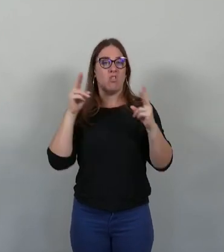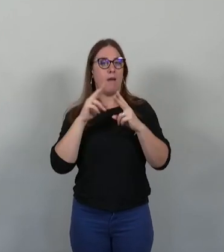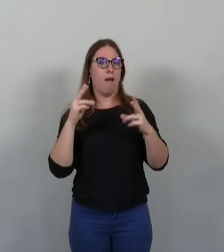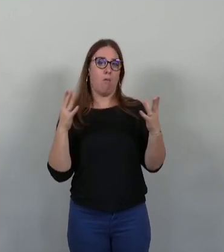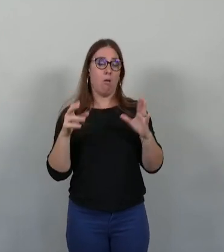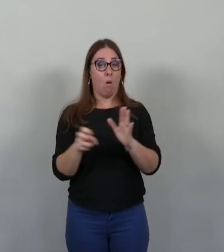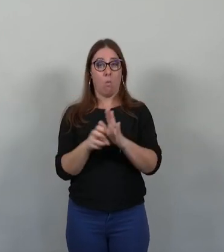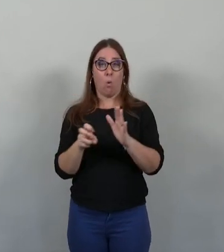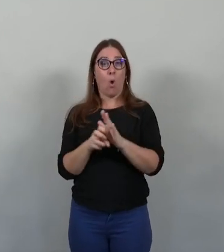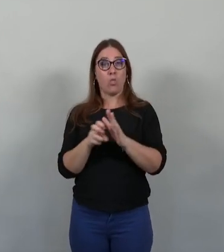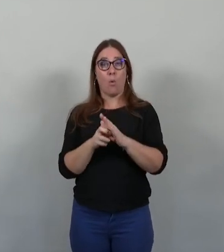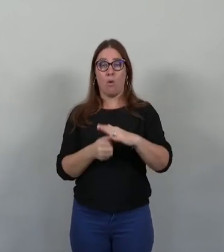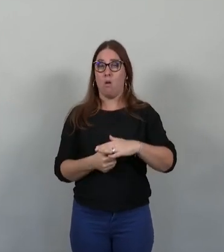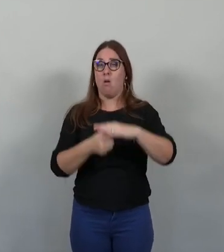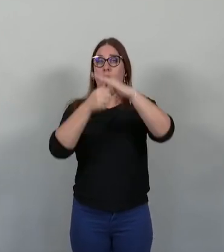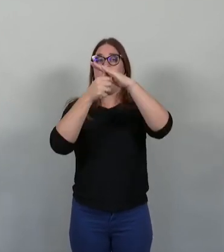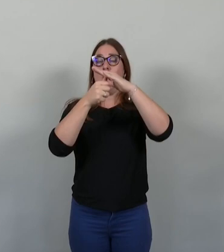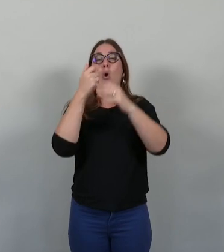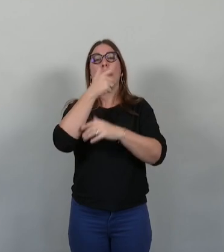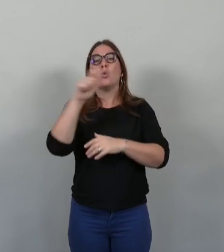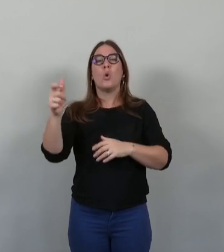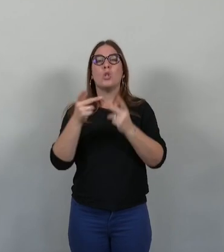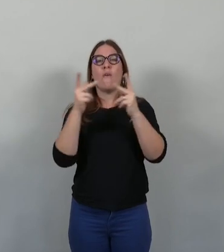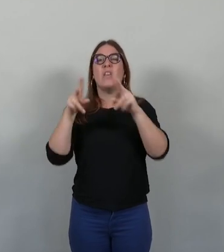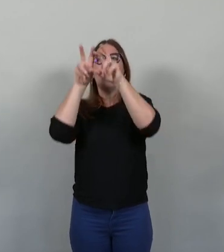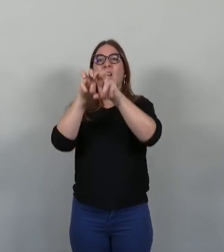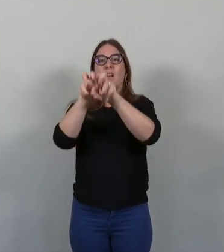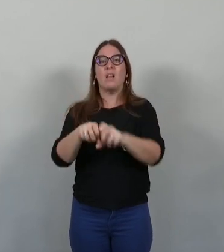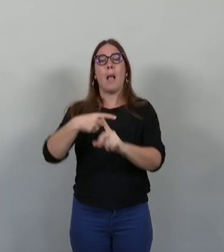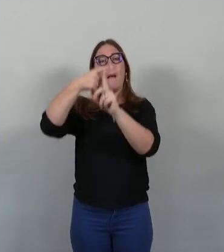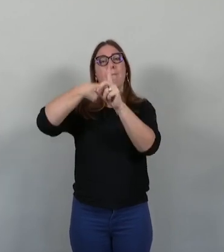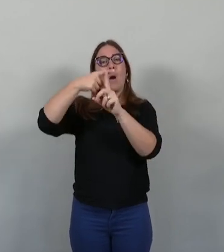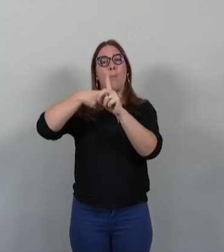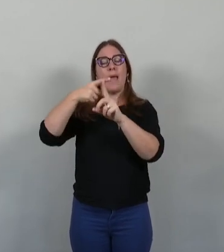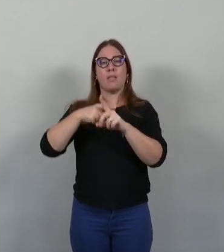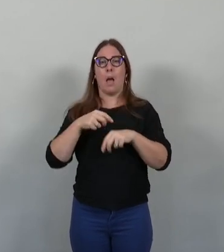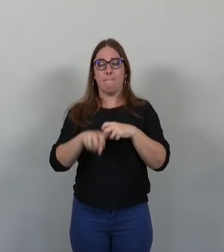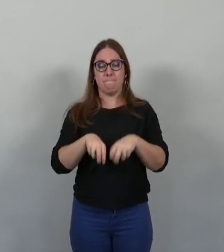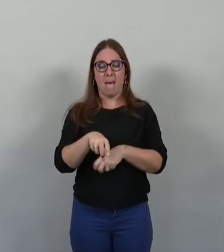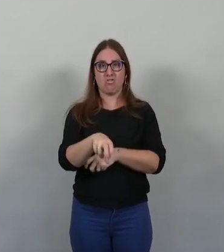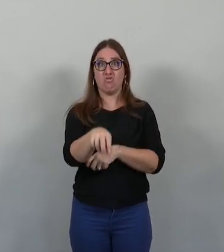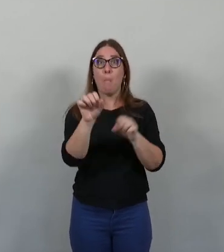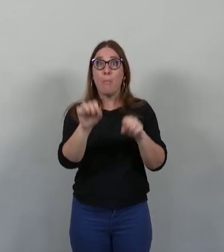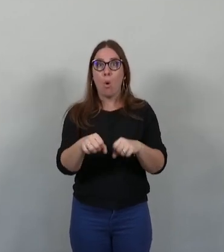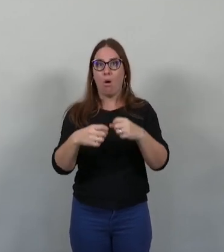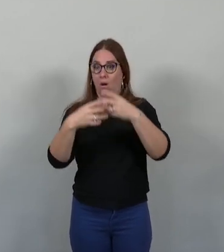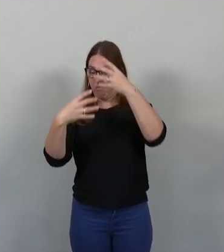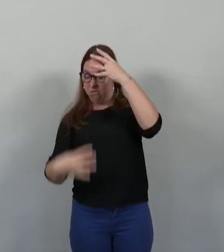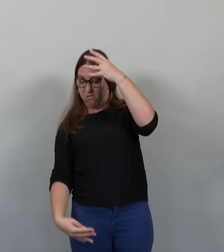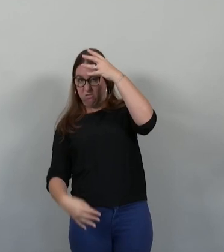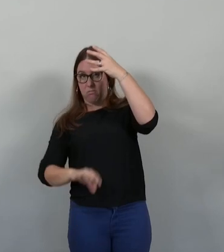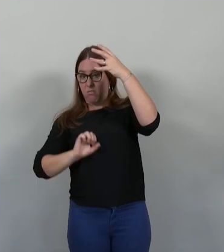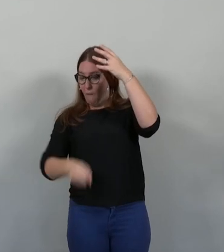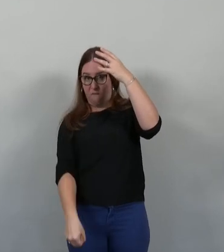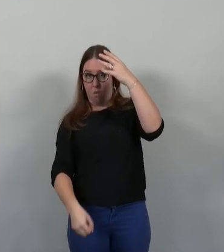est parmi les dernières des plus de 200 villes étudiées pour le baromètre des villes marchables réalisé par plusieurs associations